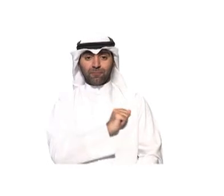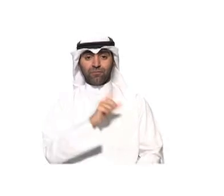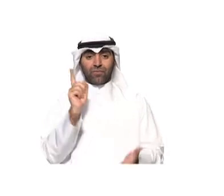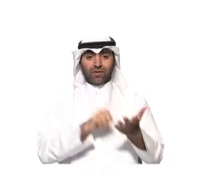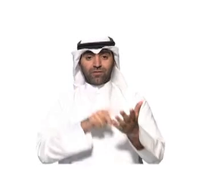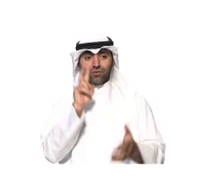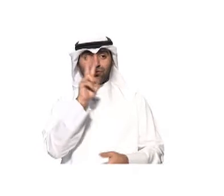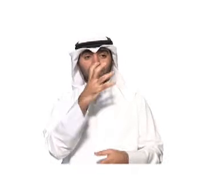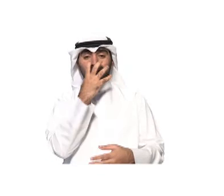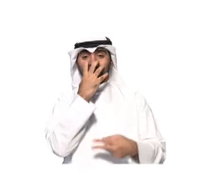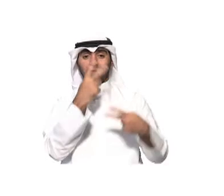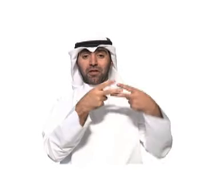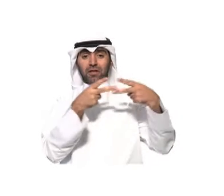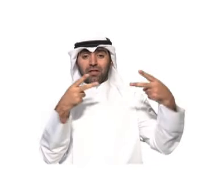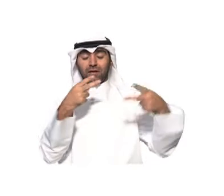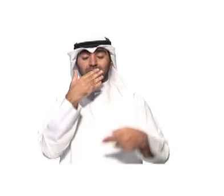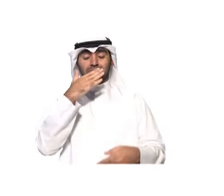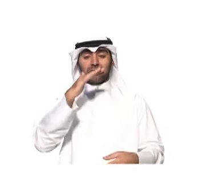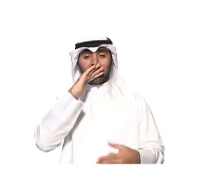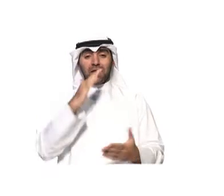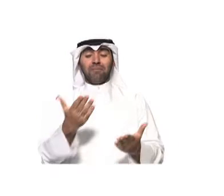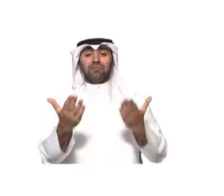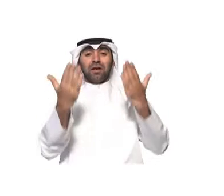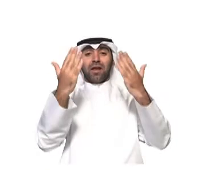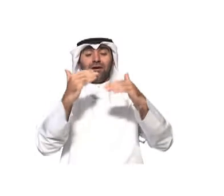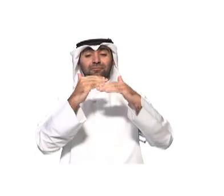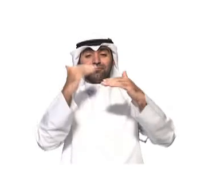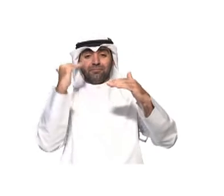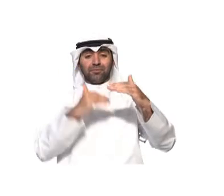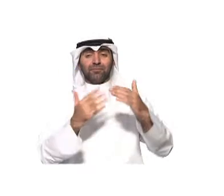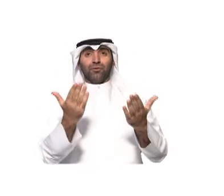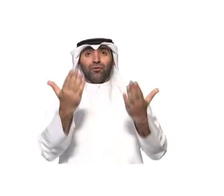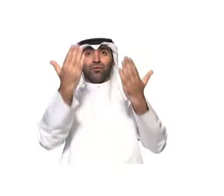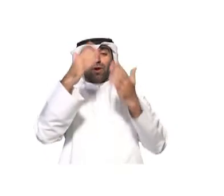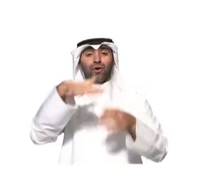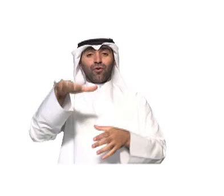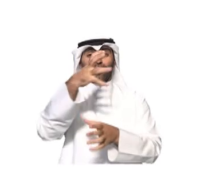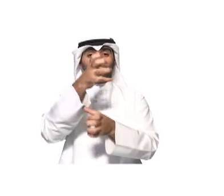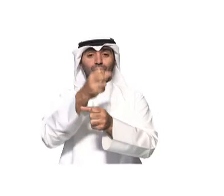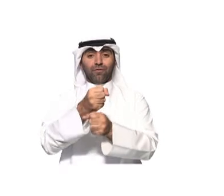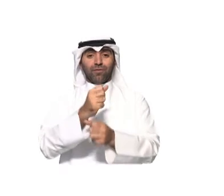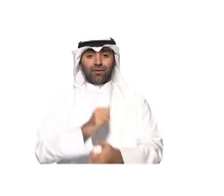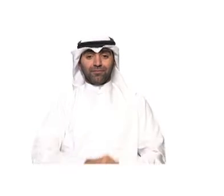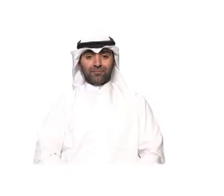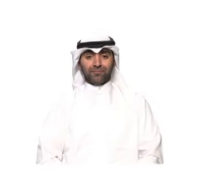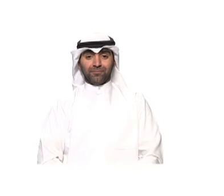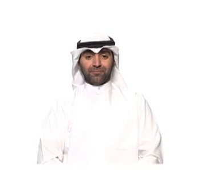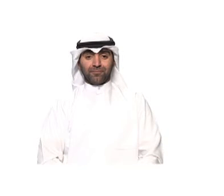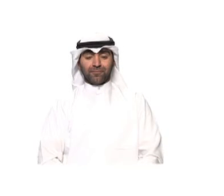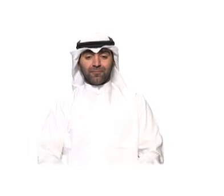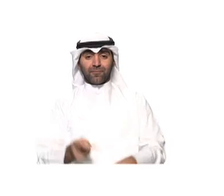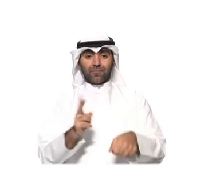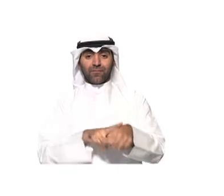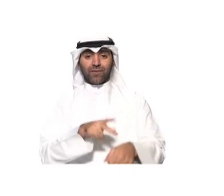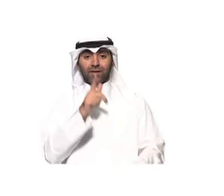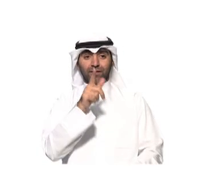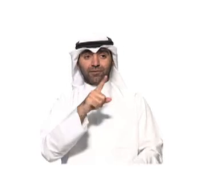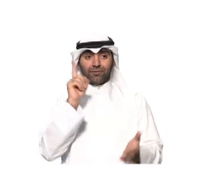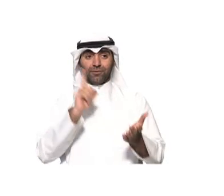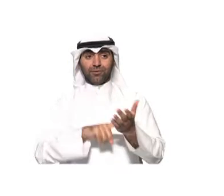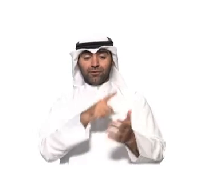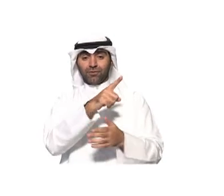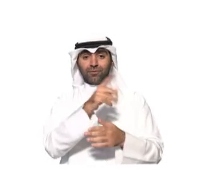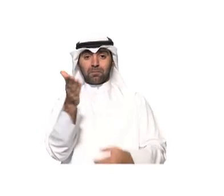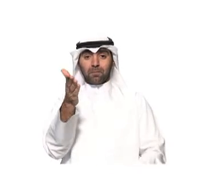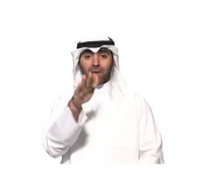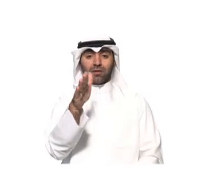رقم العناية ولله الحمد مستقر منذ أيام، ونسأل الله اللطف لجميع الحالات. تم تسجيل خلال